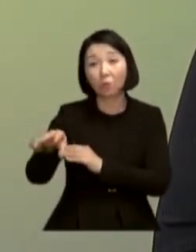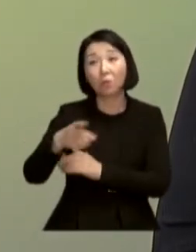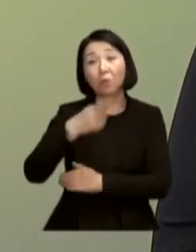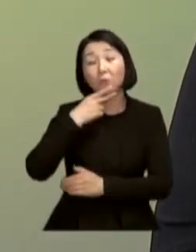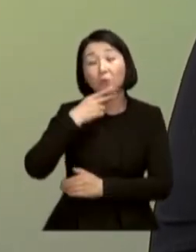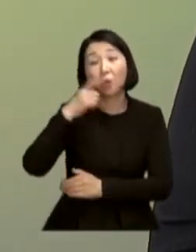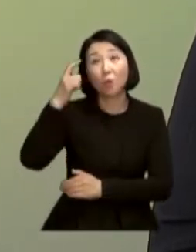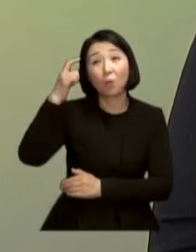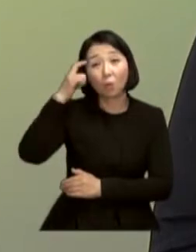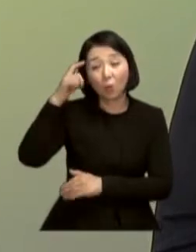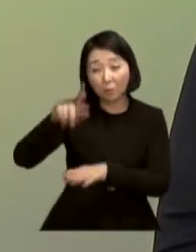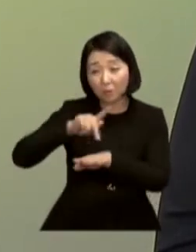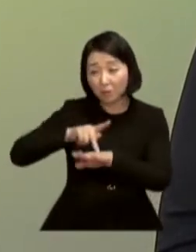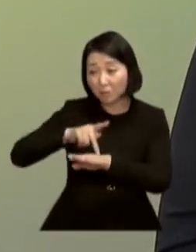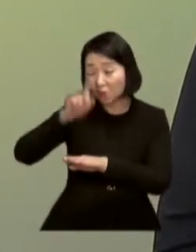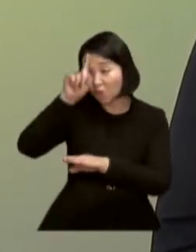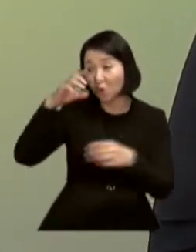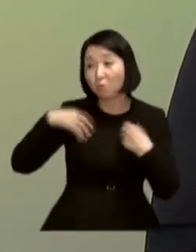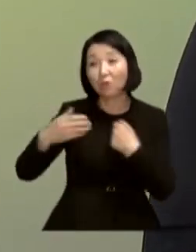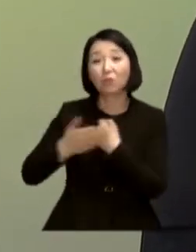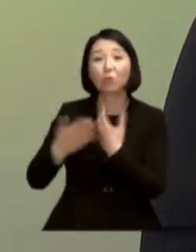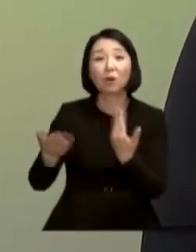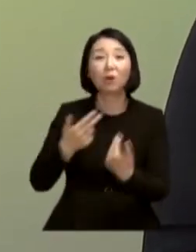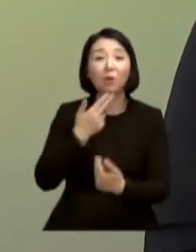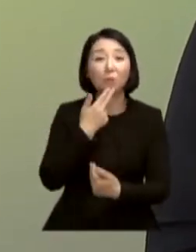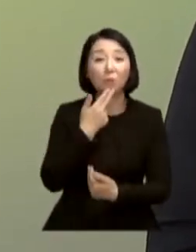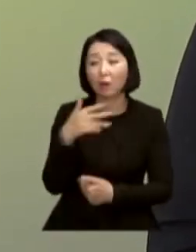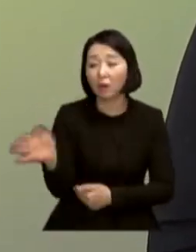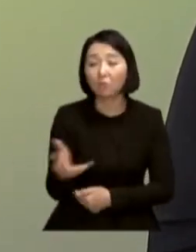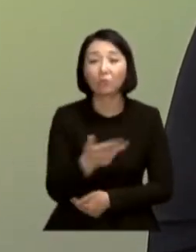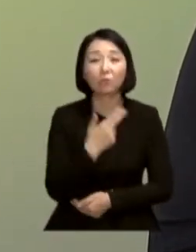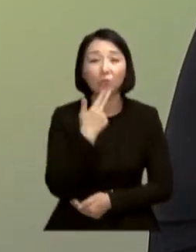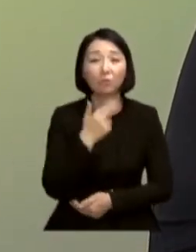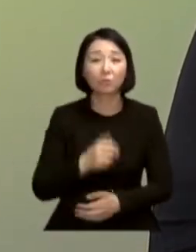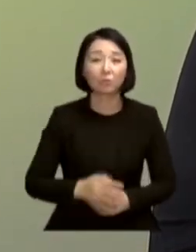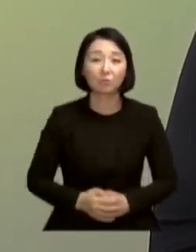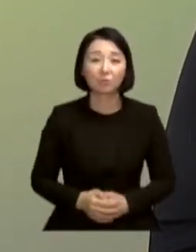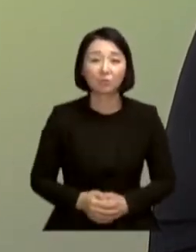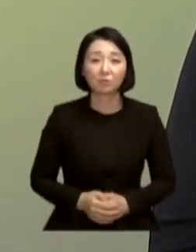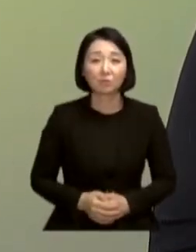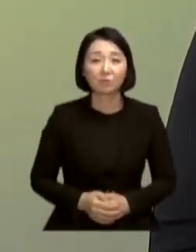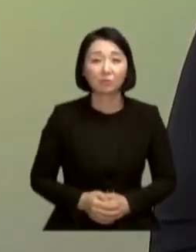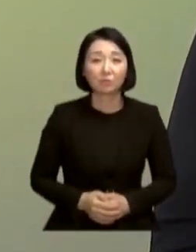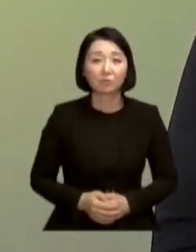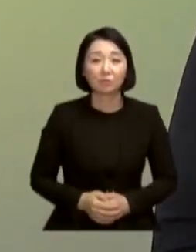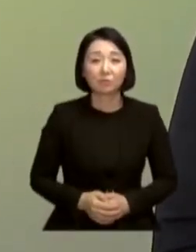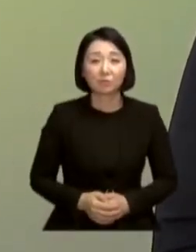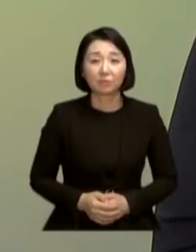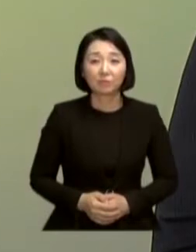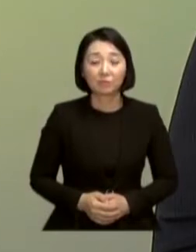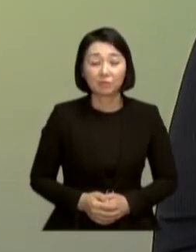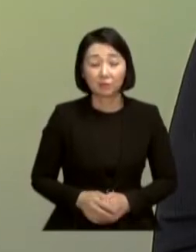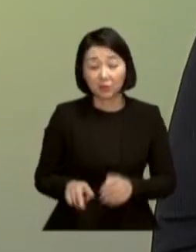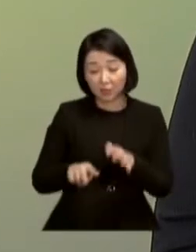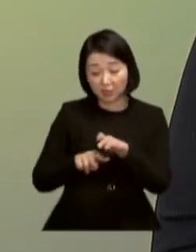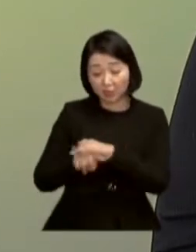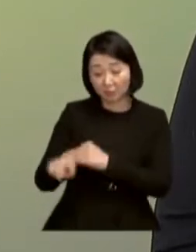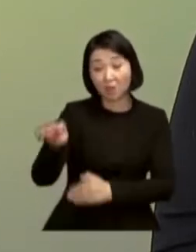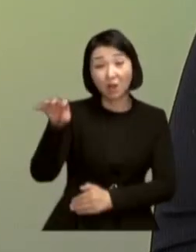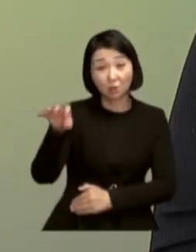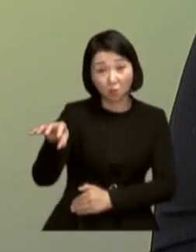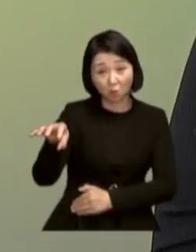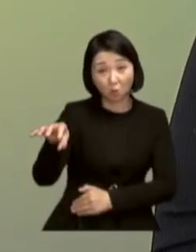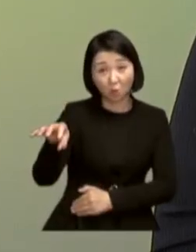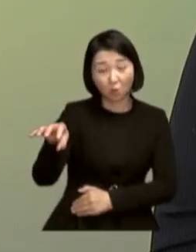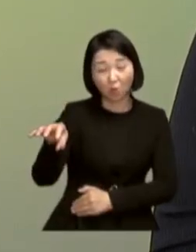거예요. 그래서 그분들을 좀 이렇게 그 대피할 수 있는 대피 장소로 이제 사용되어지고